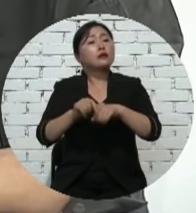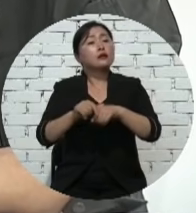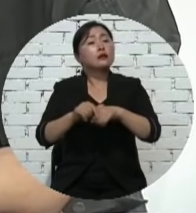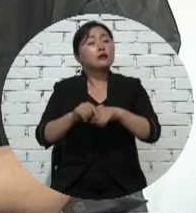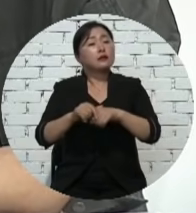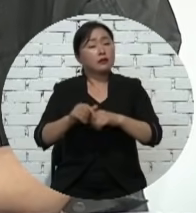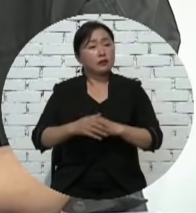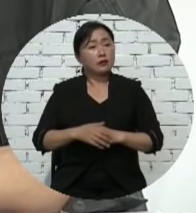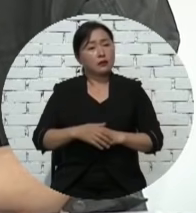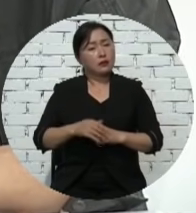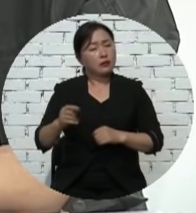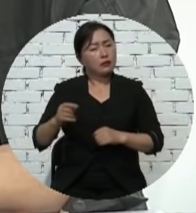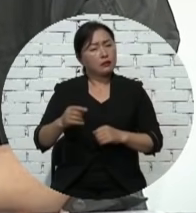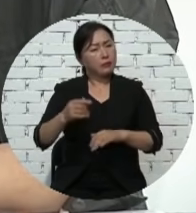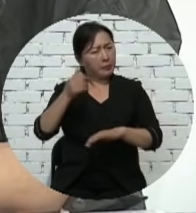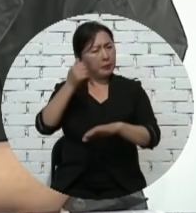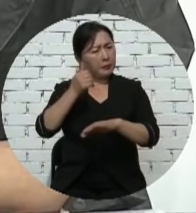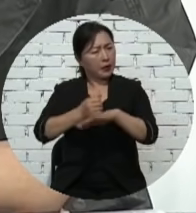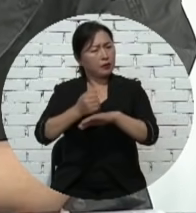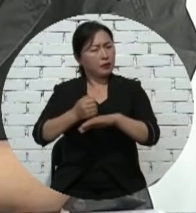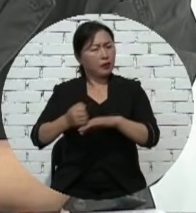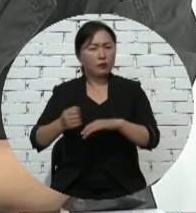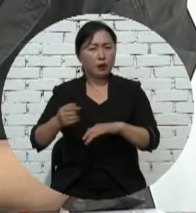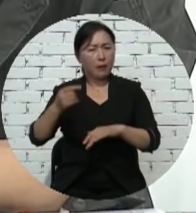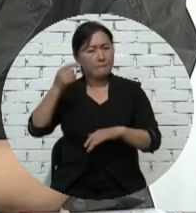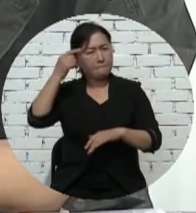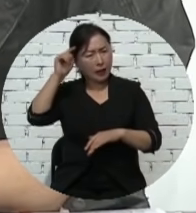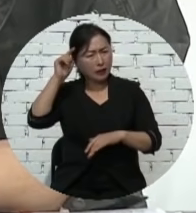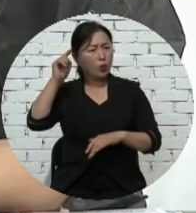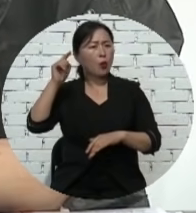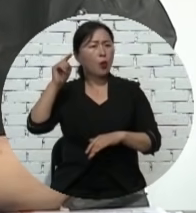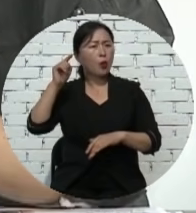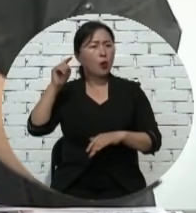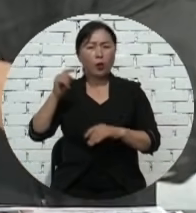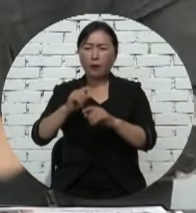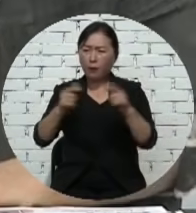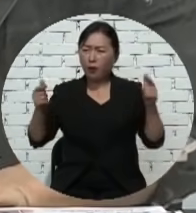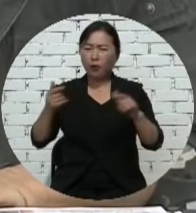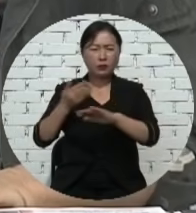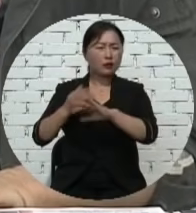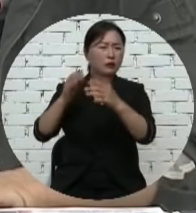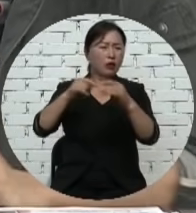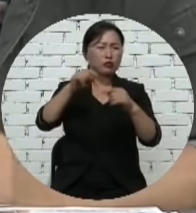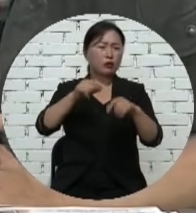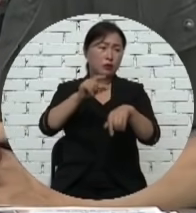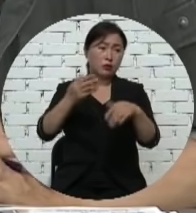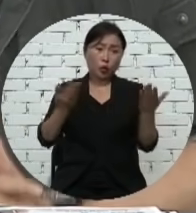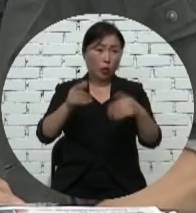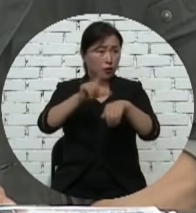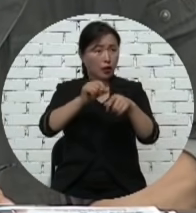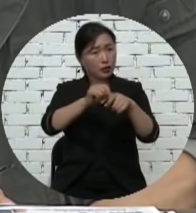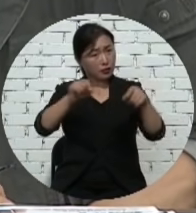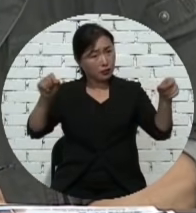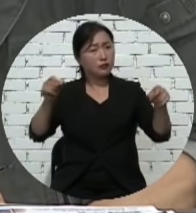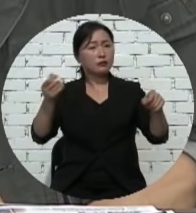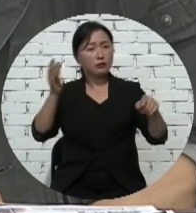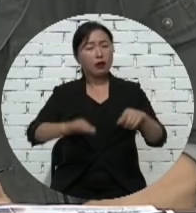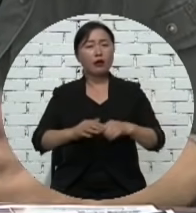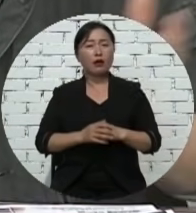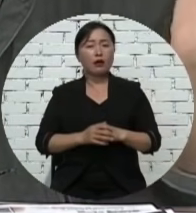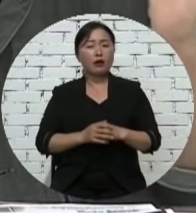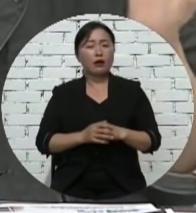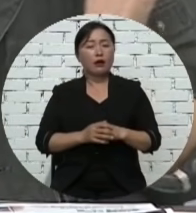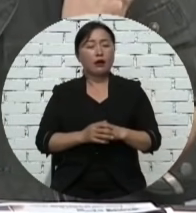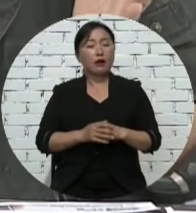다음 끝에서 세 번째로 알고 있거든요. 멕시코, 코스타리카 그다음에 이제 한국인데 사실 이렇게 노동